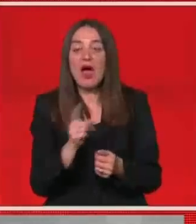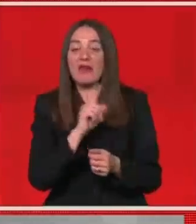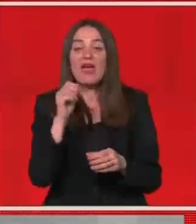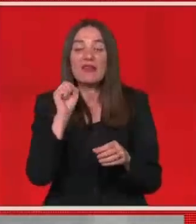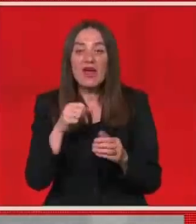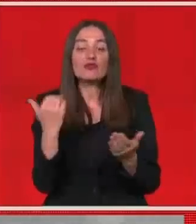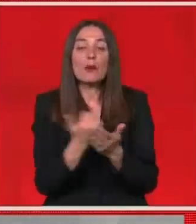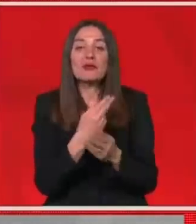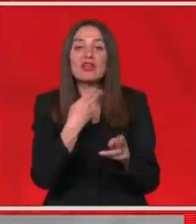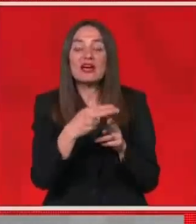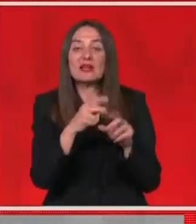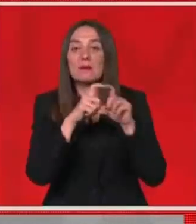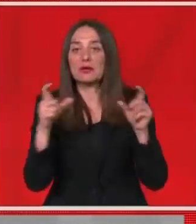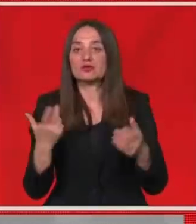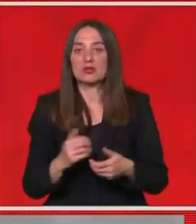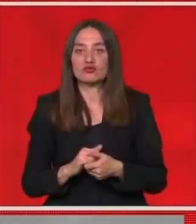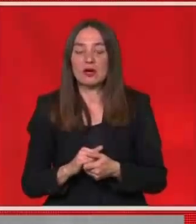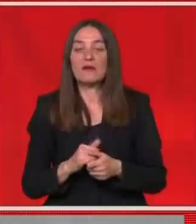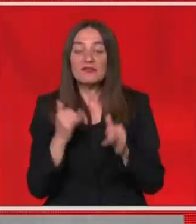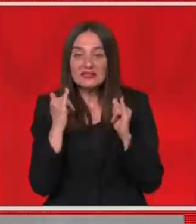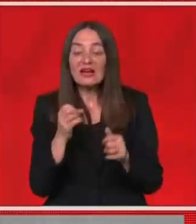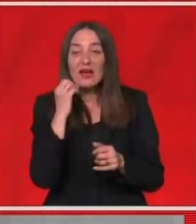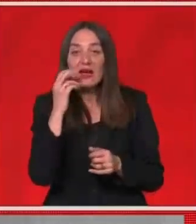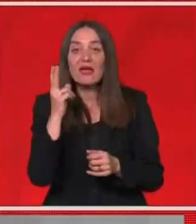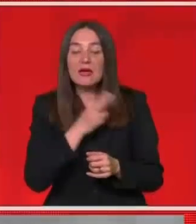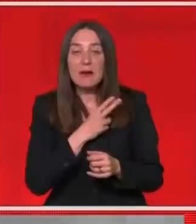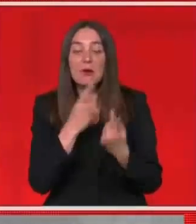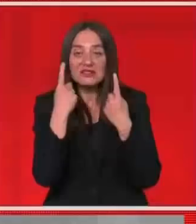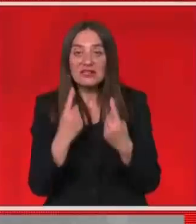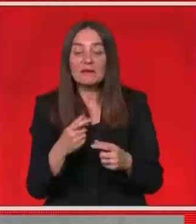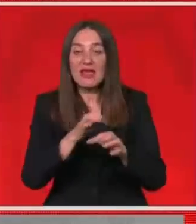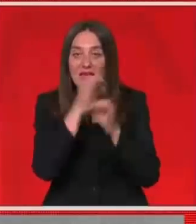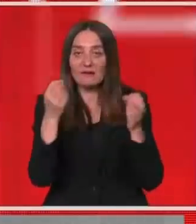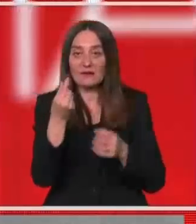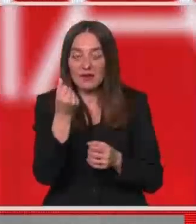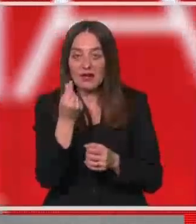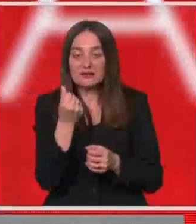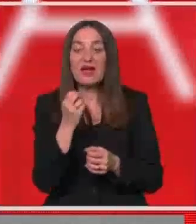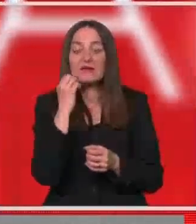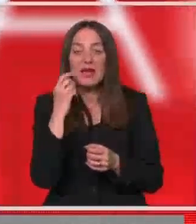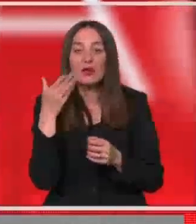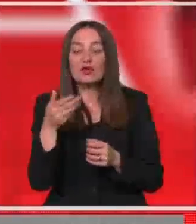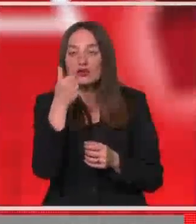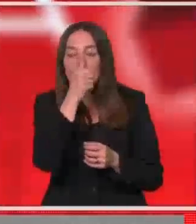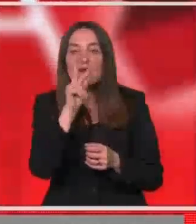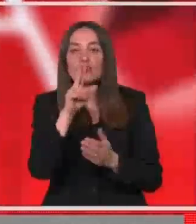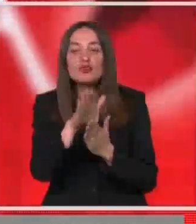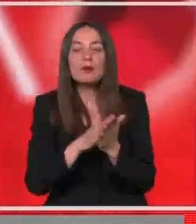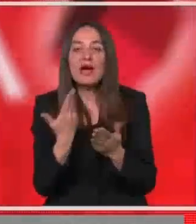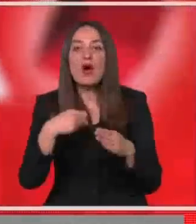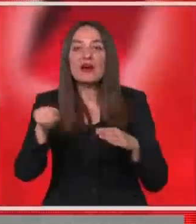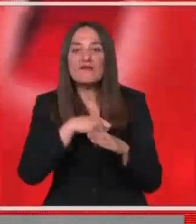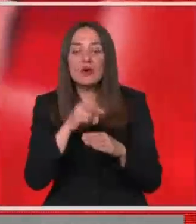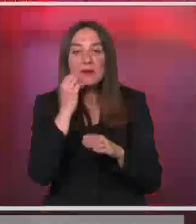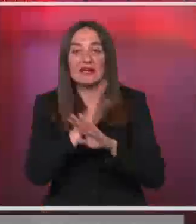onda dobijete kreditni rejting preduzeća. Dakle, sada kad imamo stabilne javne finansije, kada je ono što je Vučić pokrenuo kao reforme, kada